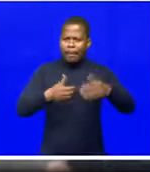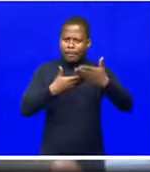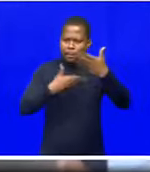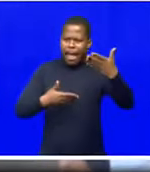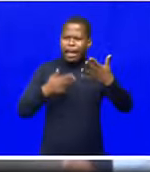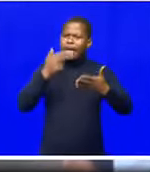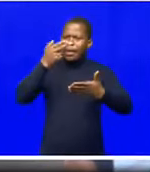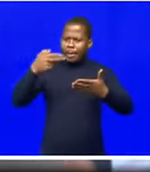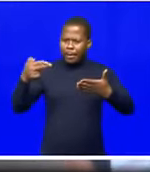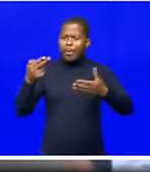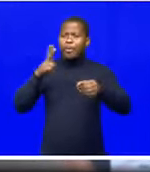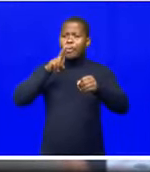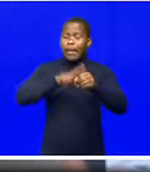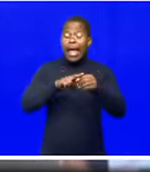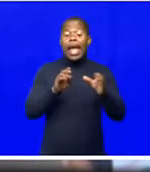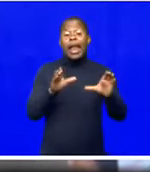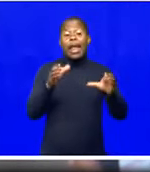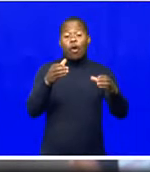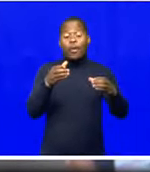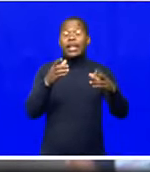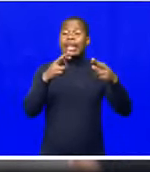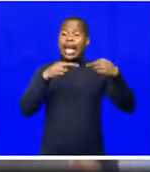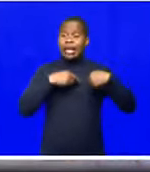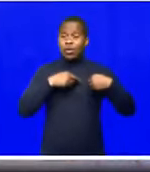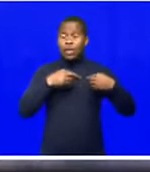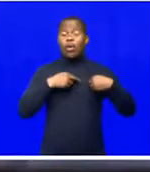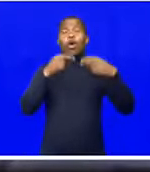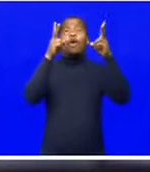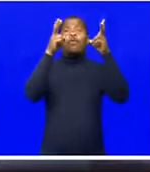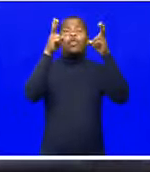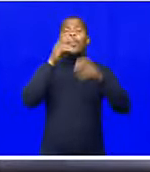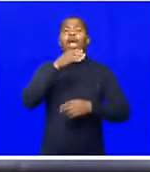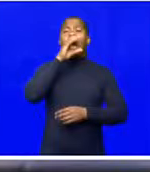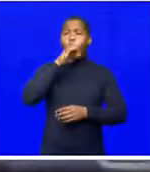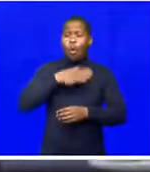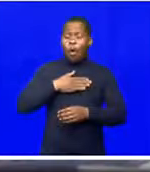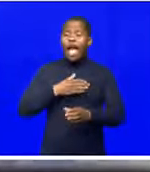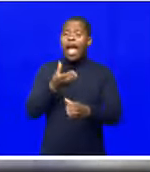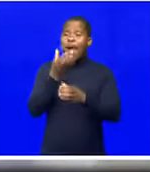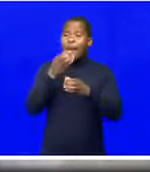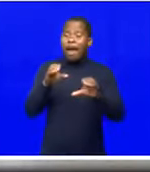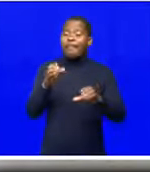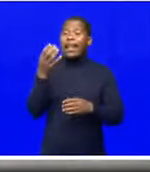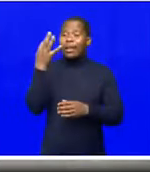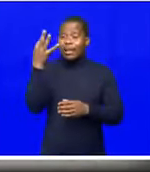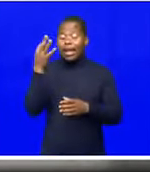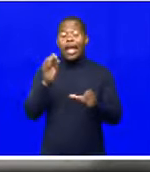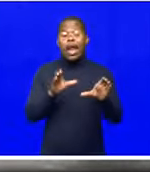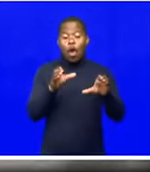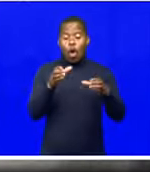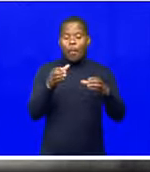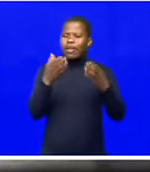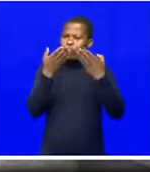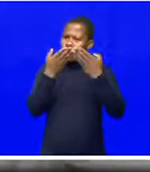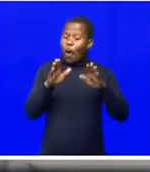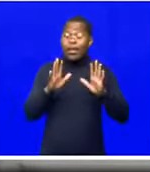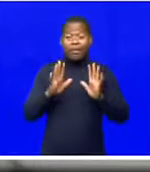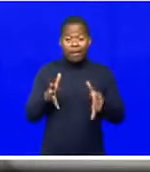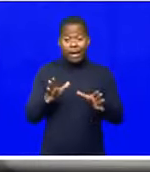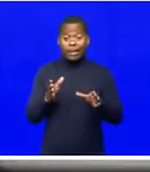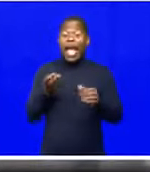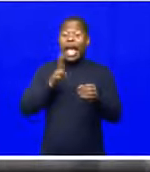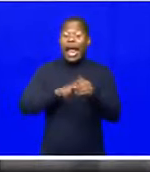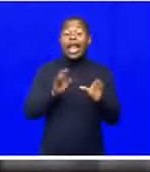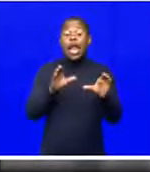ngalokusemthethweni inhlangano letawusebenta Tindzaba temandi kulamave lamathathu lenhlangano itawuba lapha eveni